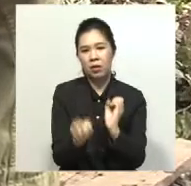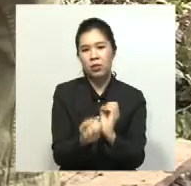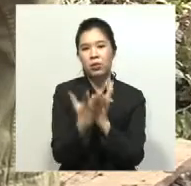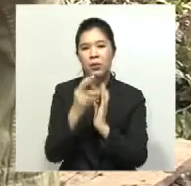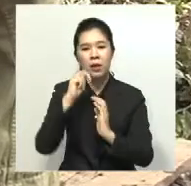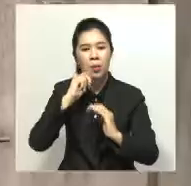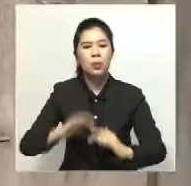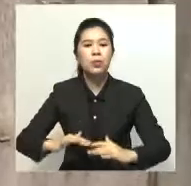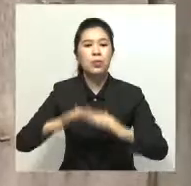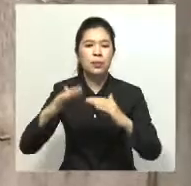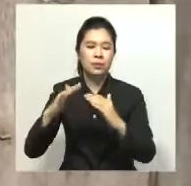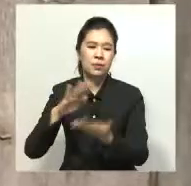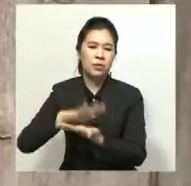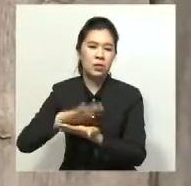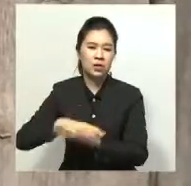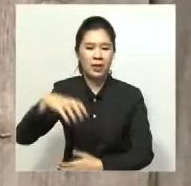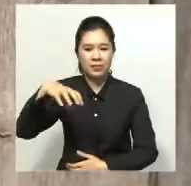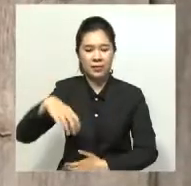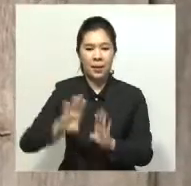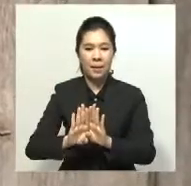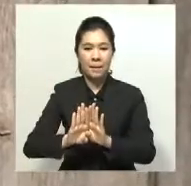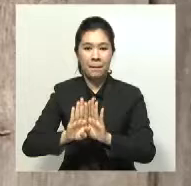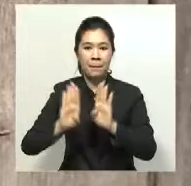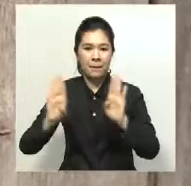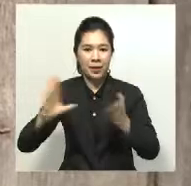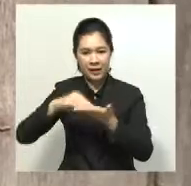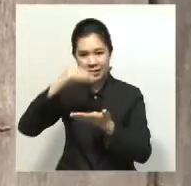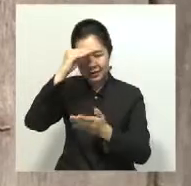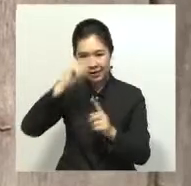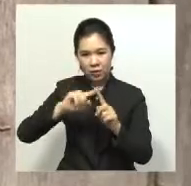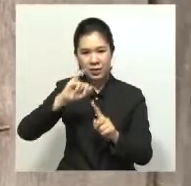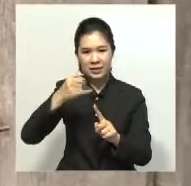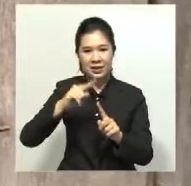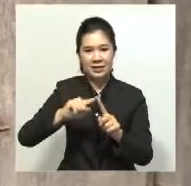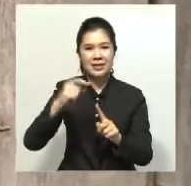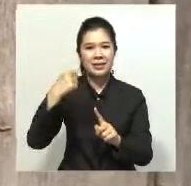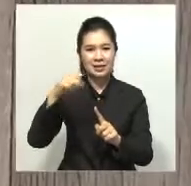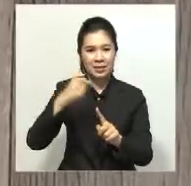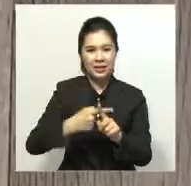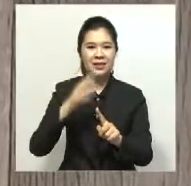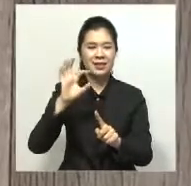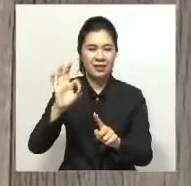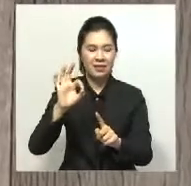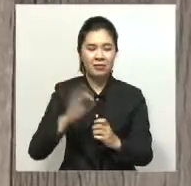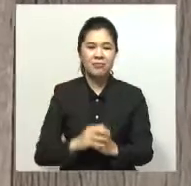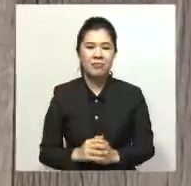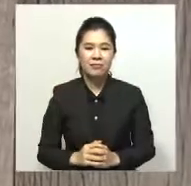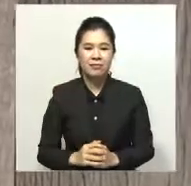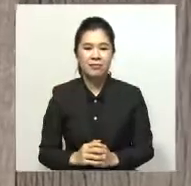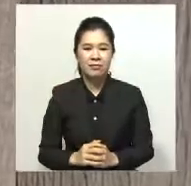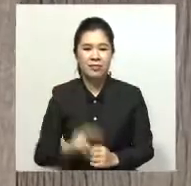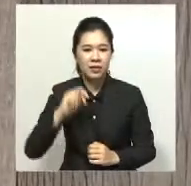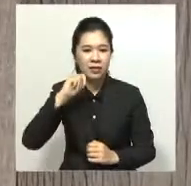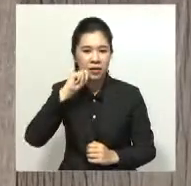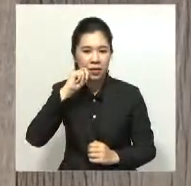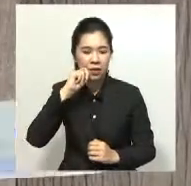ขังภายในโรงเรียนเช่นกันโดยมีกำหนดเปิดเรียนอีกครั้งในวันจันทร์ที่10กันยายนค่ะ น้ำท่วมตั้งแต่